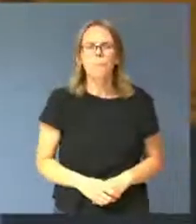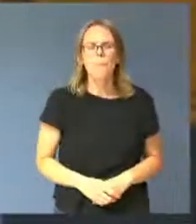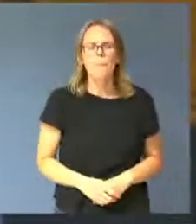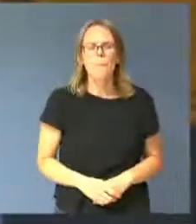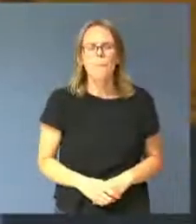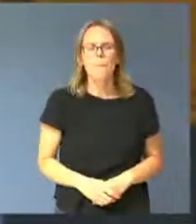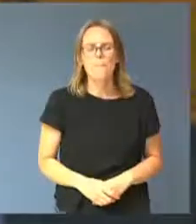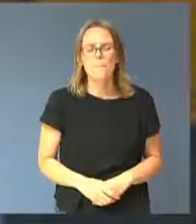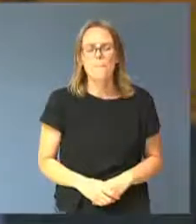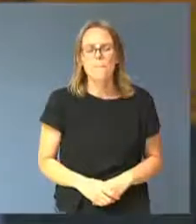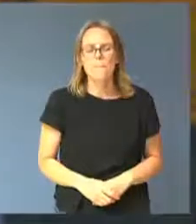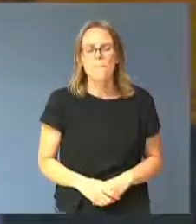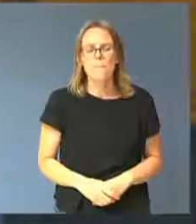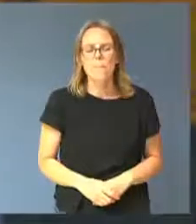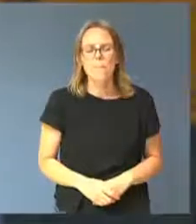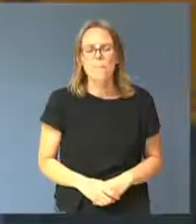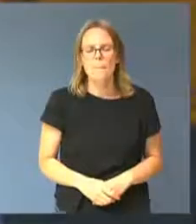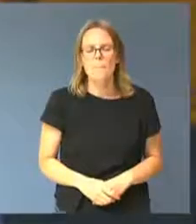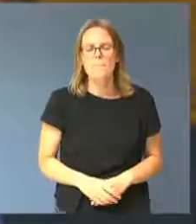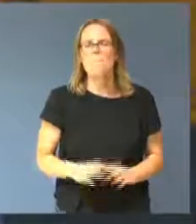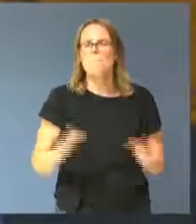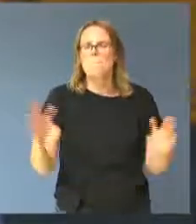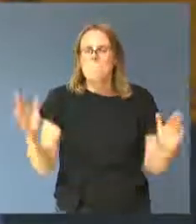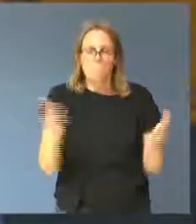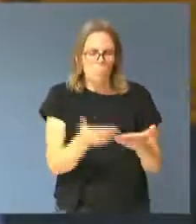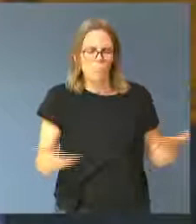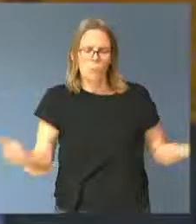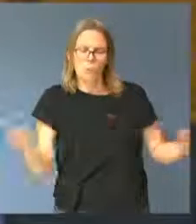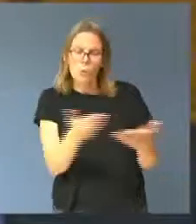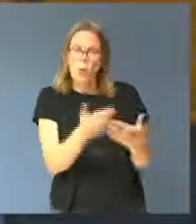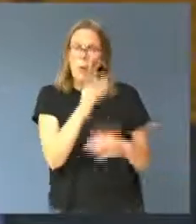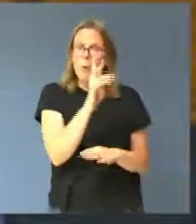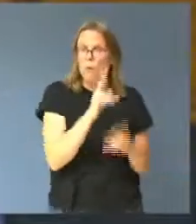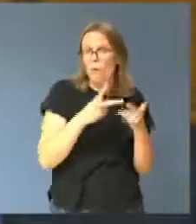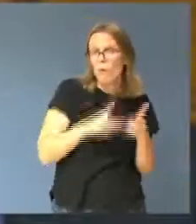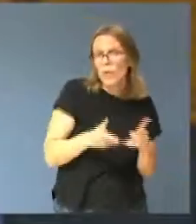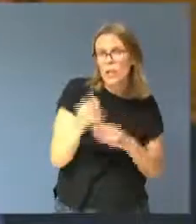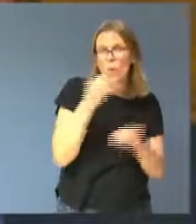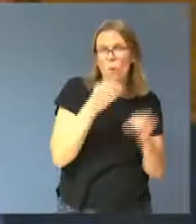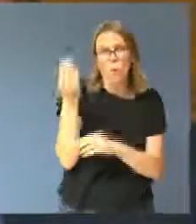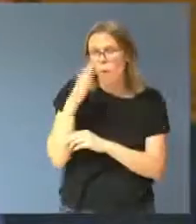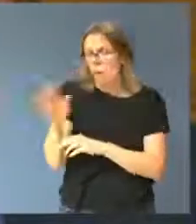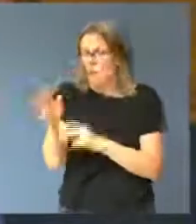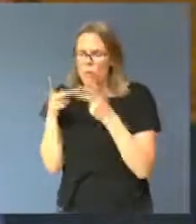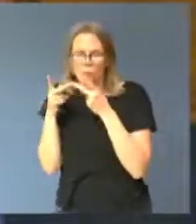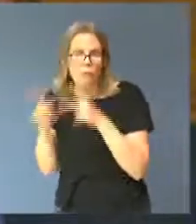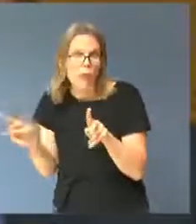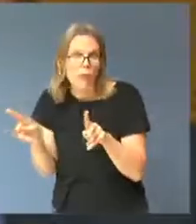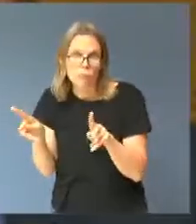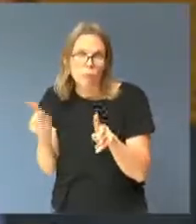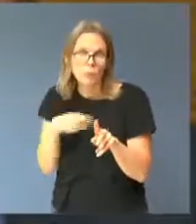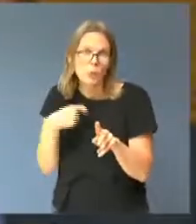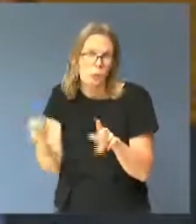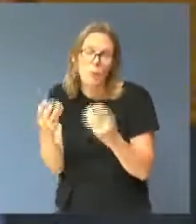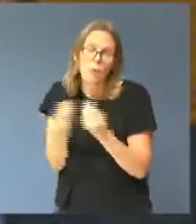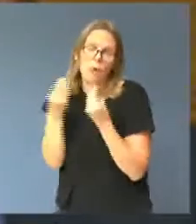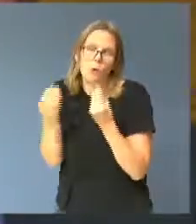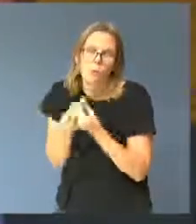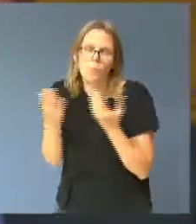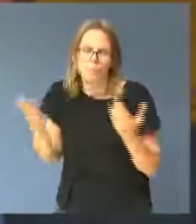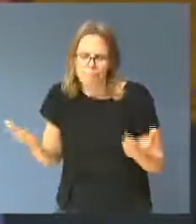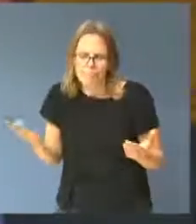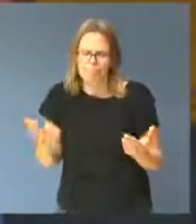Quand on regarde ce qui se passe dans notre ville, mais pas uniquement à Reims, mais je dirais malheureusement sur l'ensemble du territoire national, tous les actes